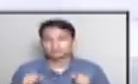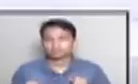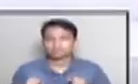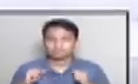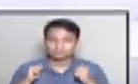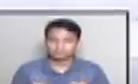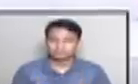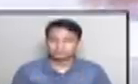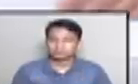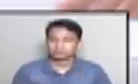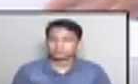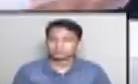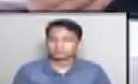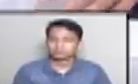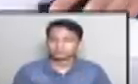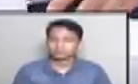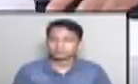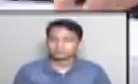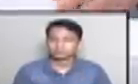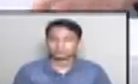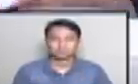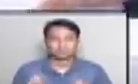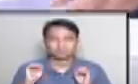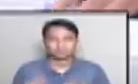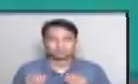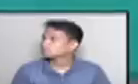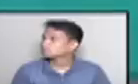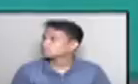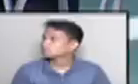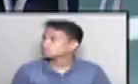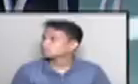Okay? Okay, sir. Sisingilin natin salamat bukas. Sir. Wala ka naman, sir. Salamat po sa